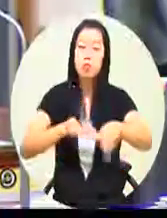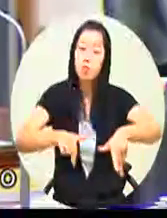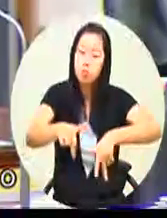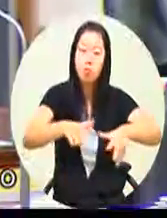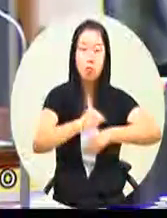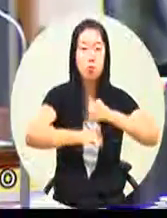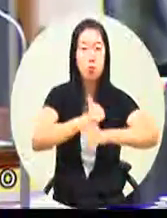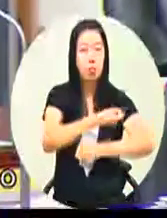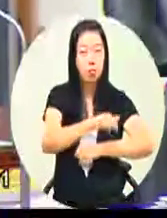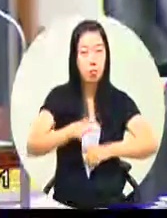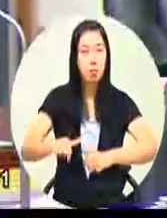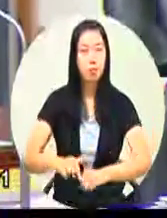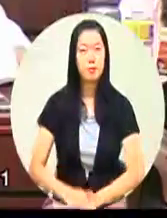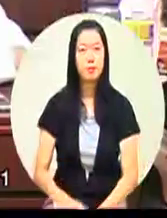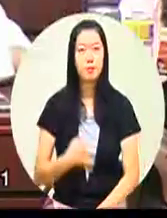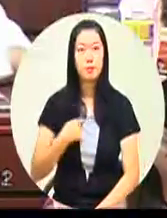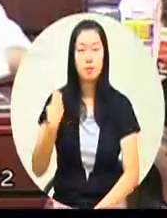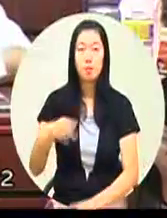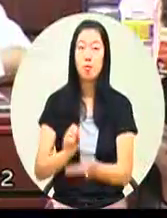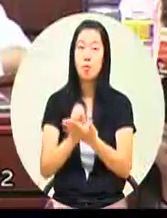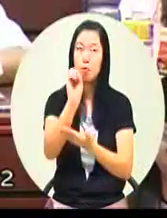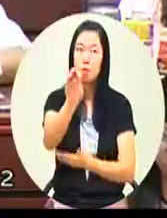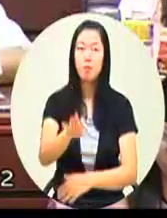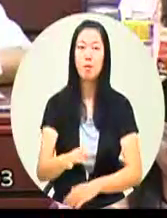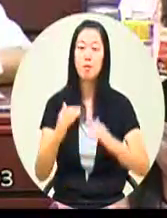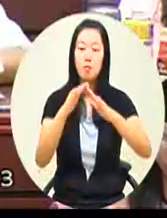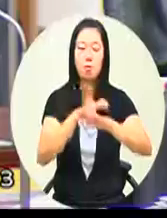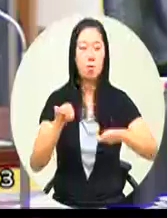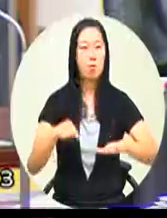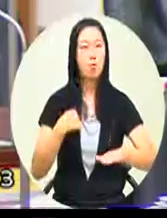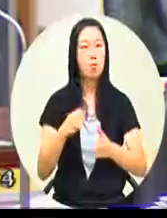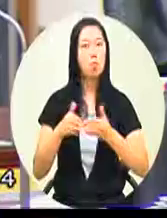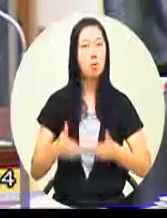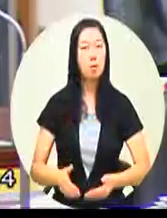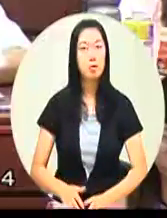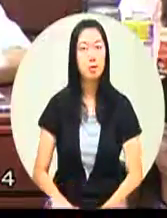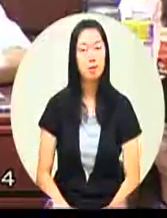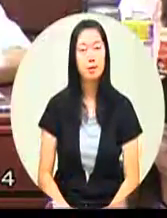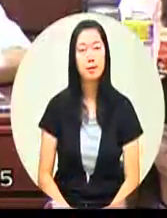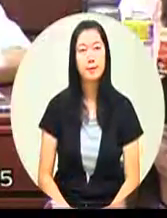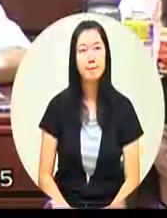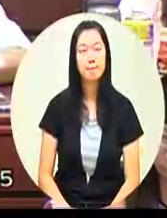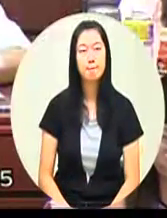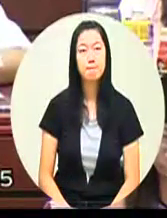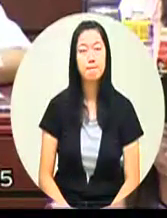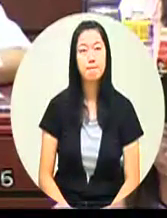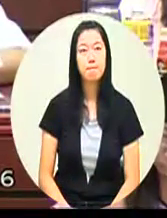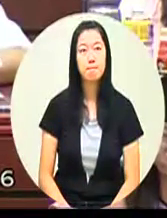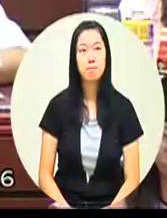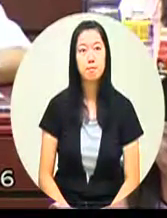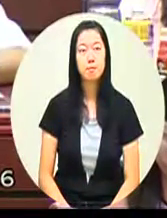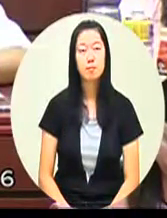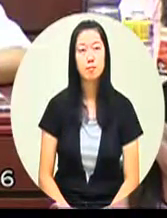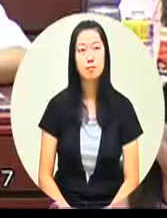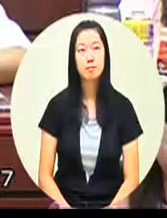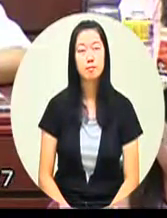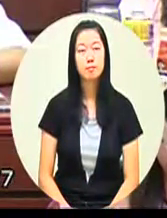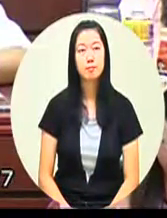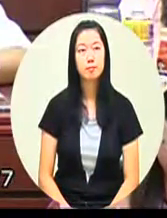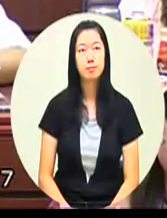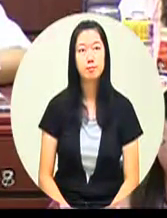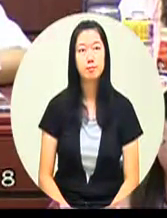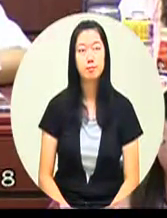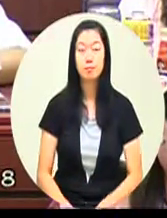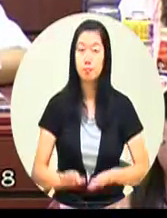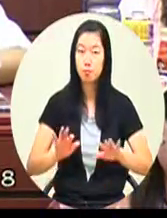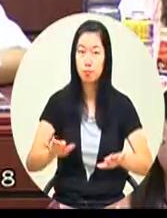在这里跟议员报告一下， 一个安全的家，这才是最重要的。 在这跟议员报告，就是其实我们目前所就